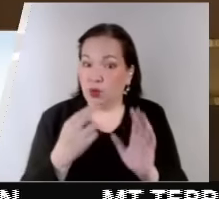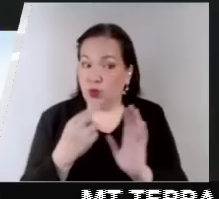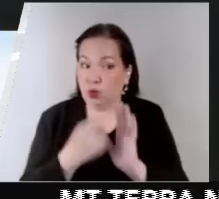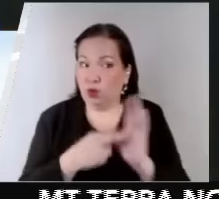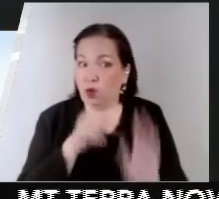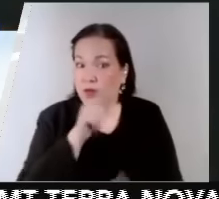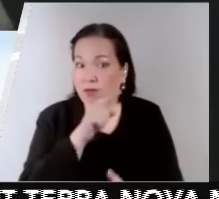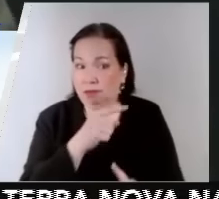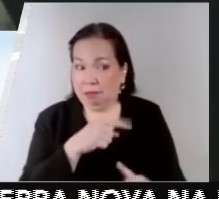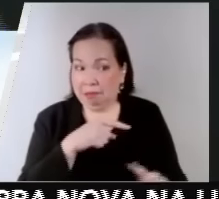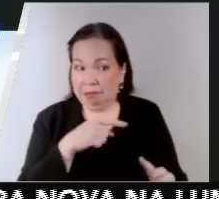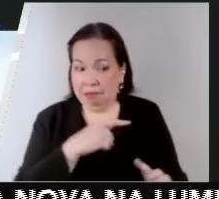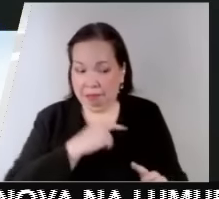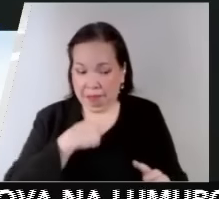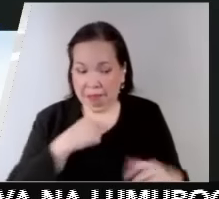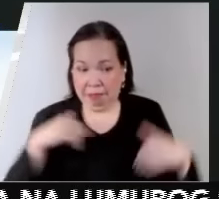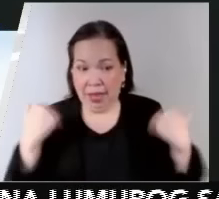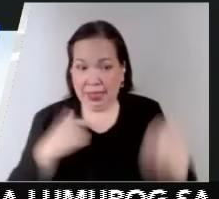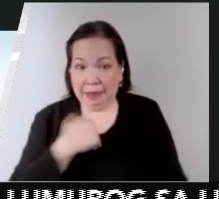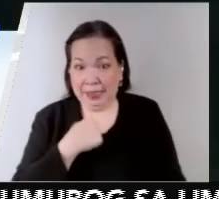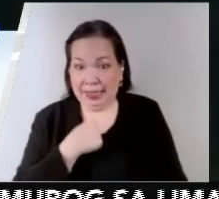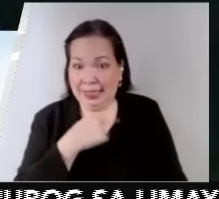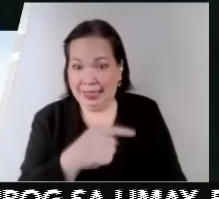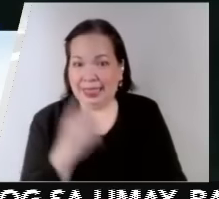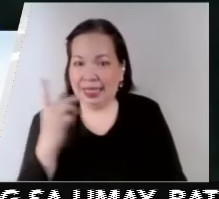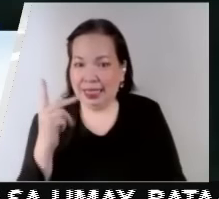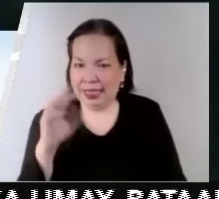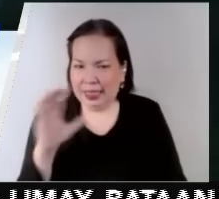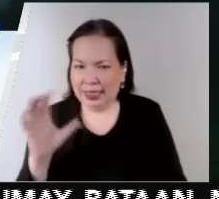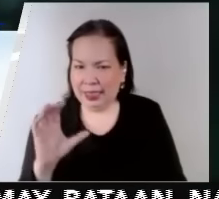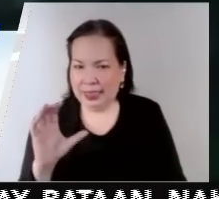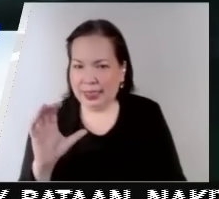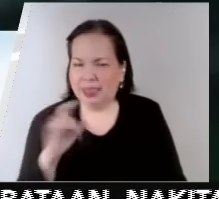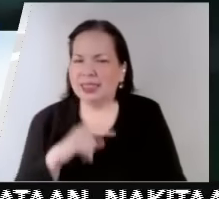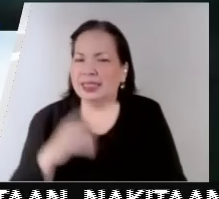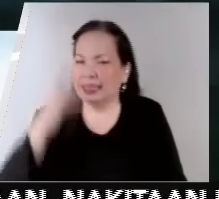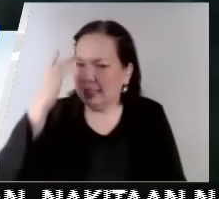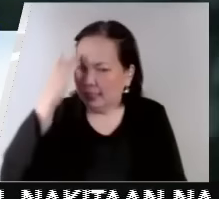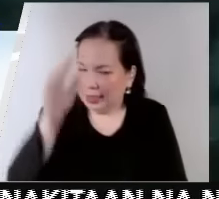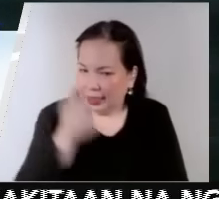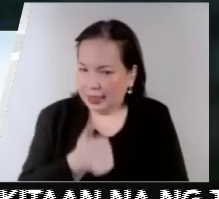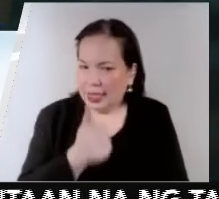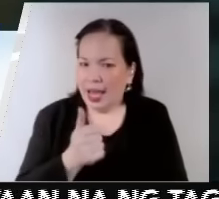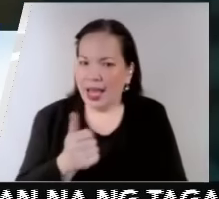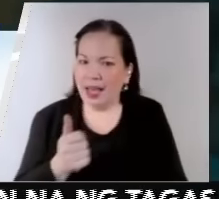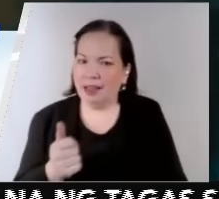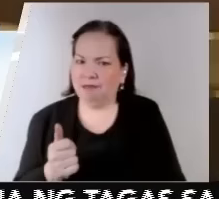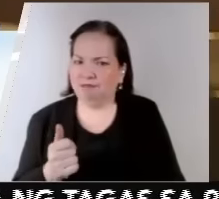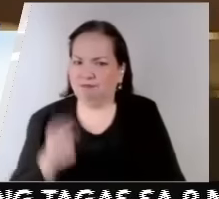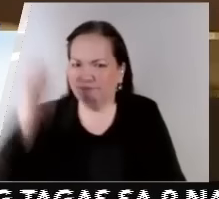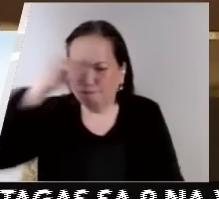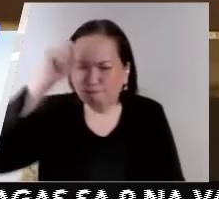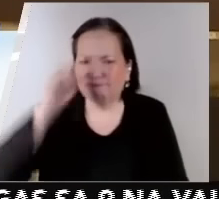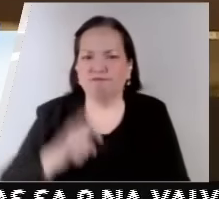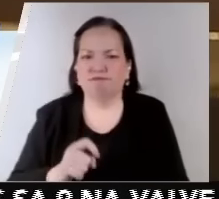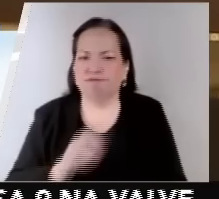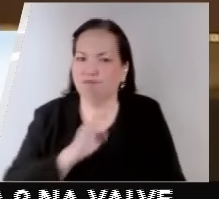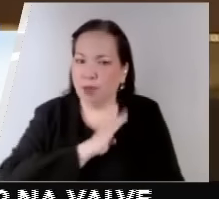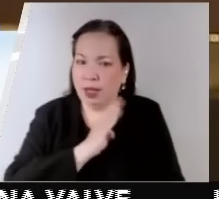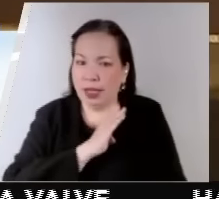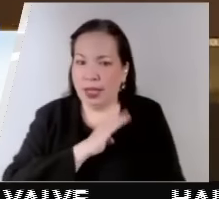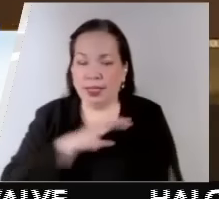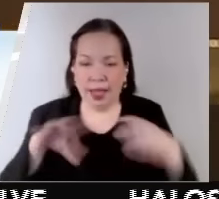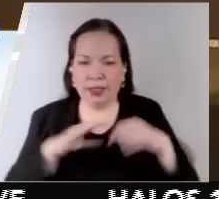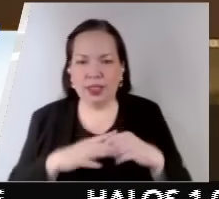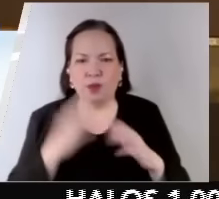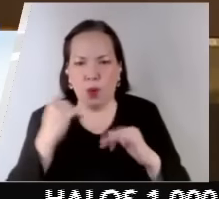Casey. Napakagaling na bata, napakalisto, bibang-biba, napakabait. Sana ay makatrabaho